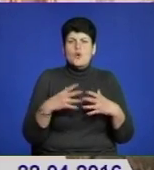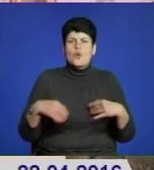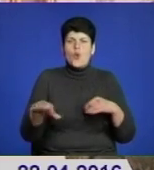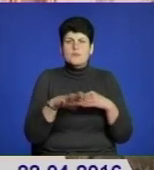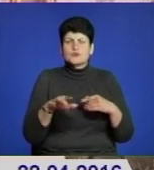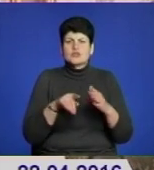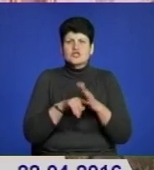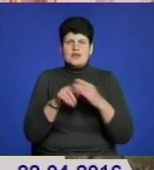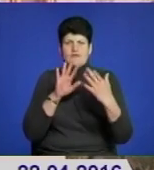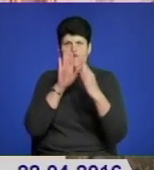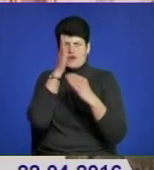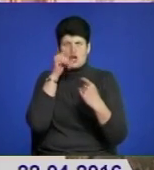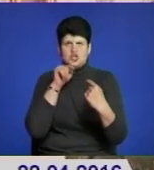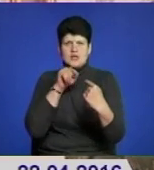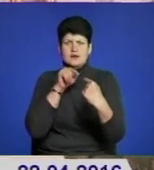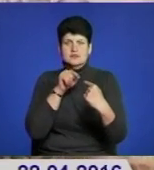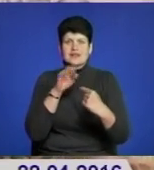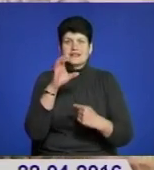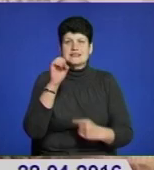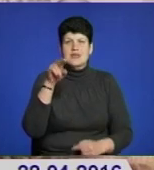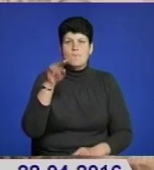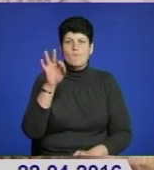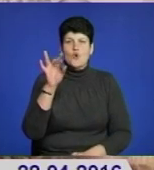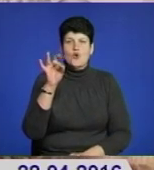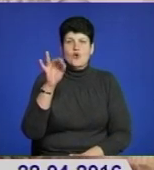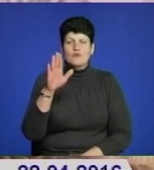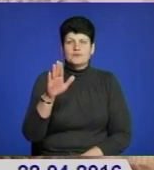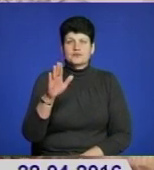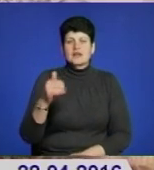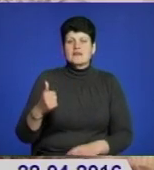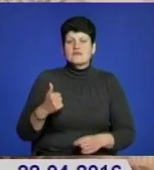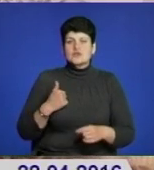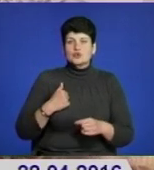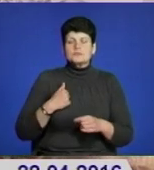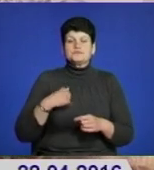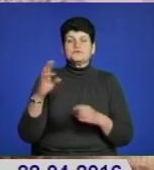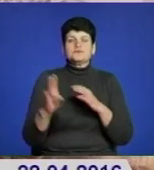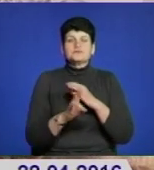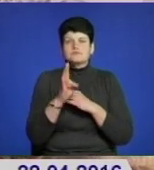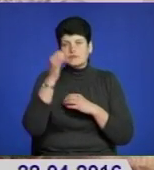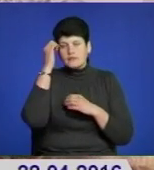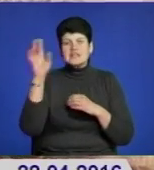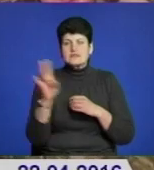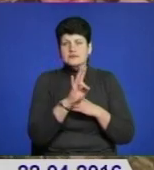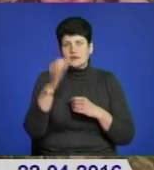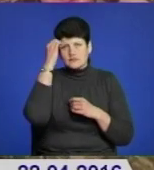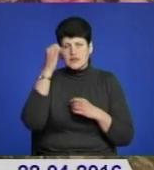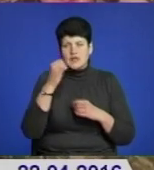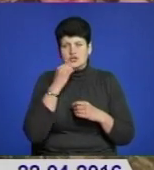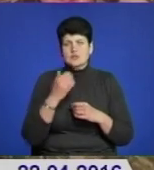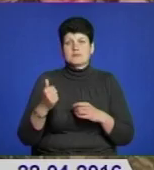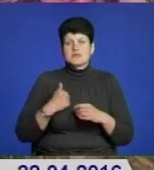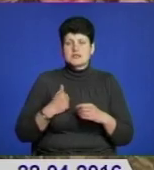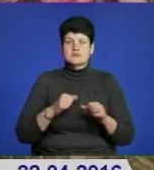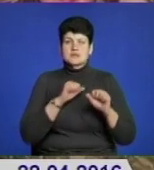превращаются, ну, как мы говорим, в сепаров. Військові капелани, в свою чергу, вдячні бійцям за захист українських земель і